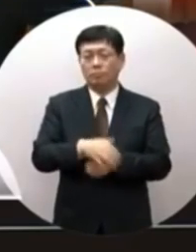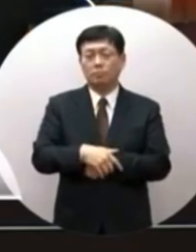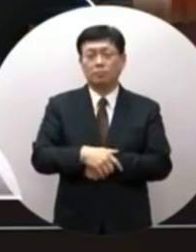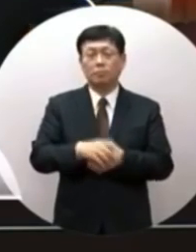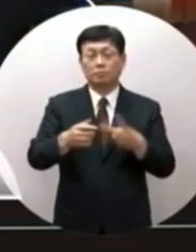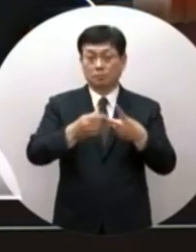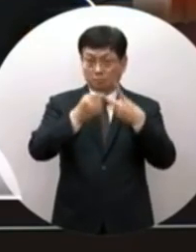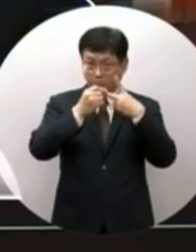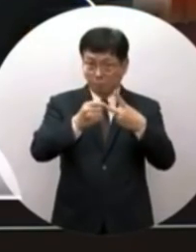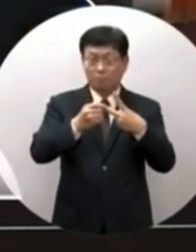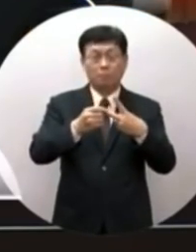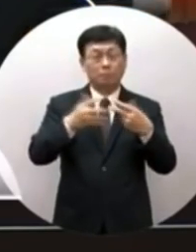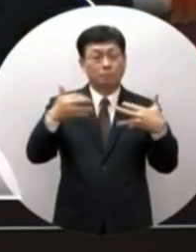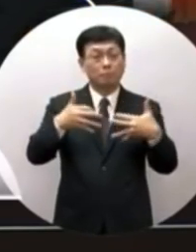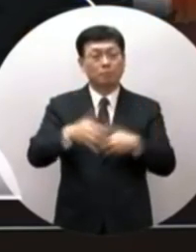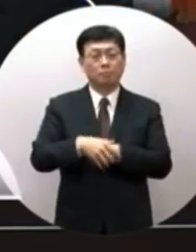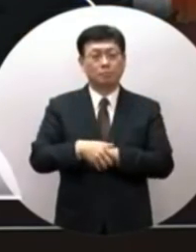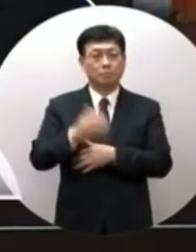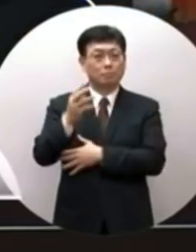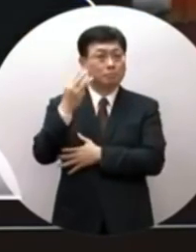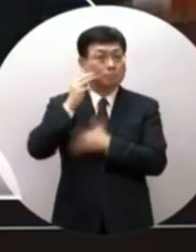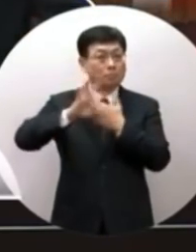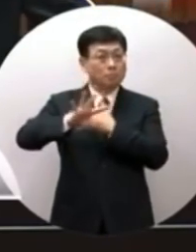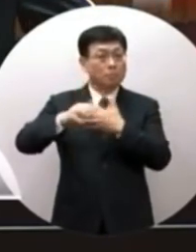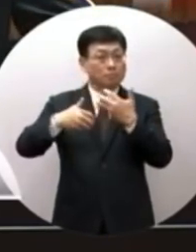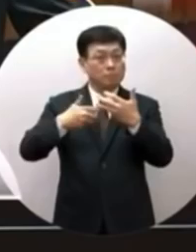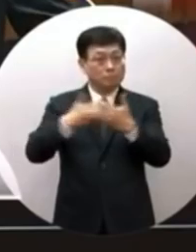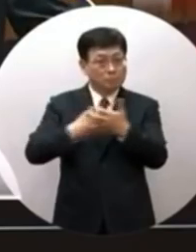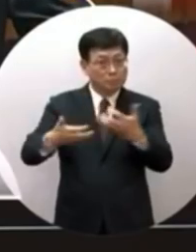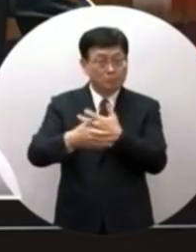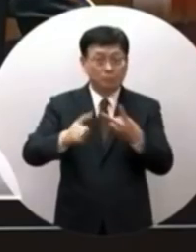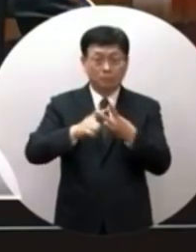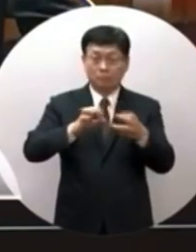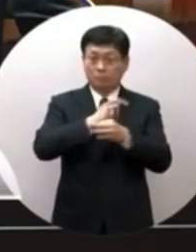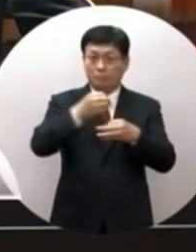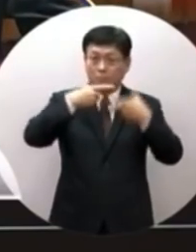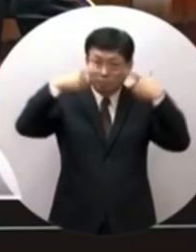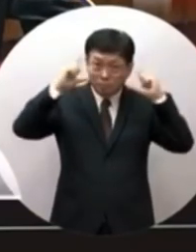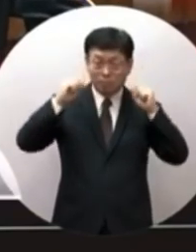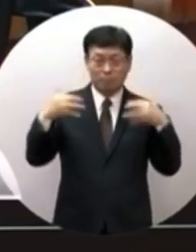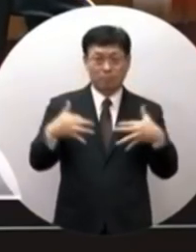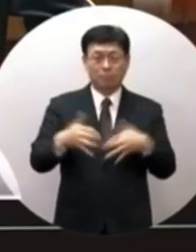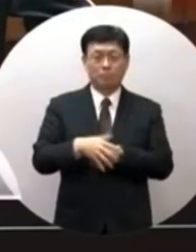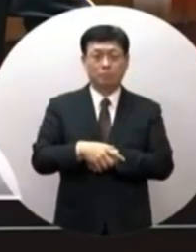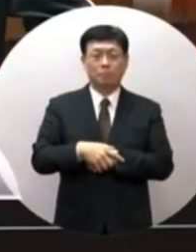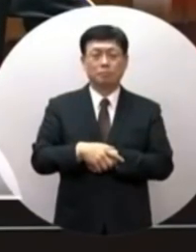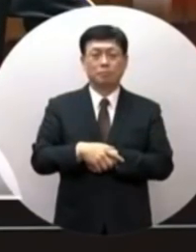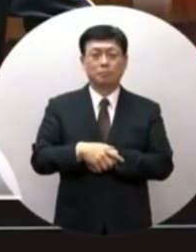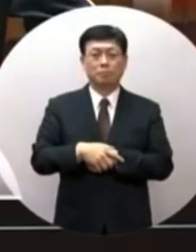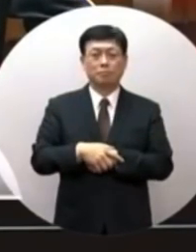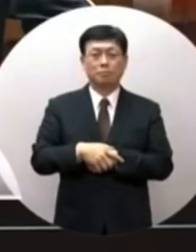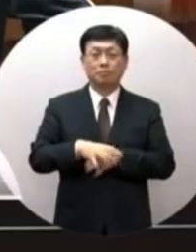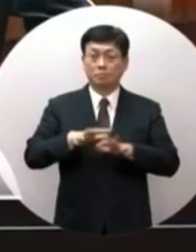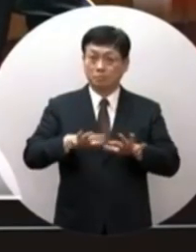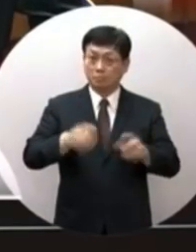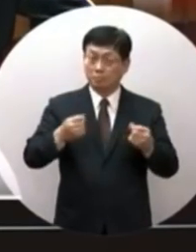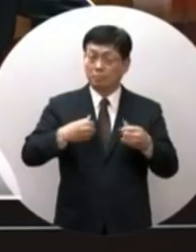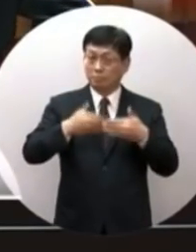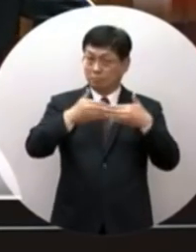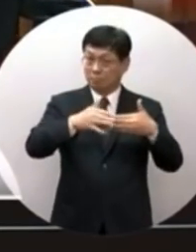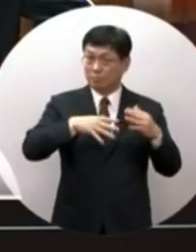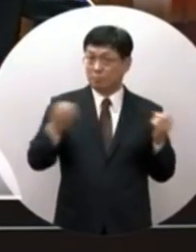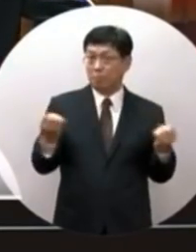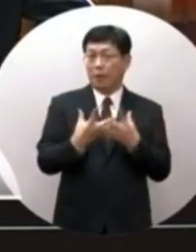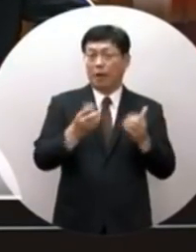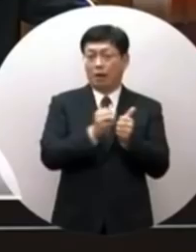我第二个主题叫做政治、外交与经济的口罩风波。第一，大陆疫情发